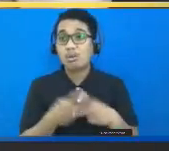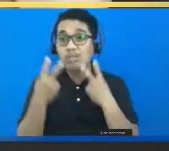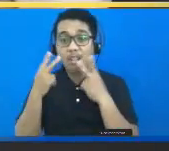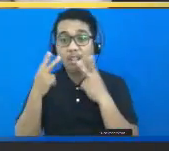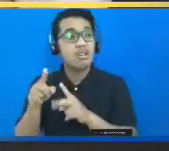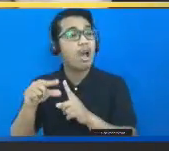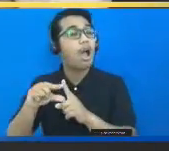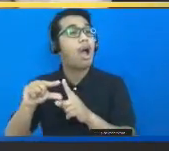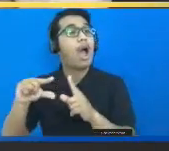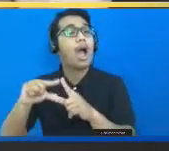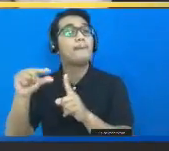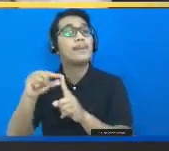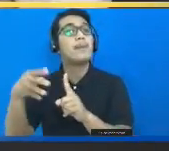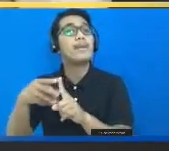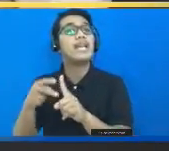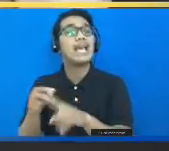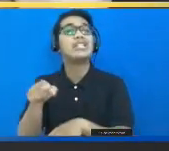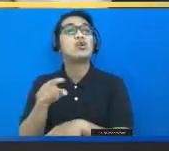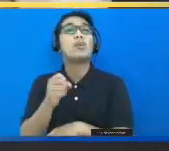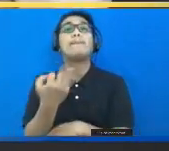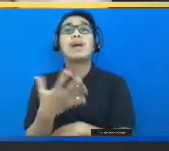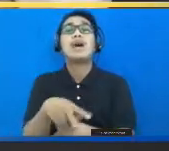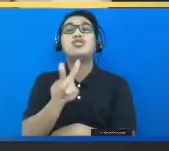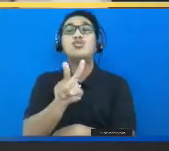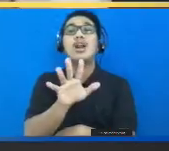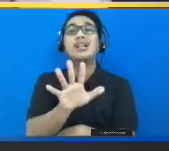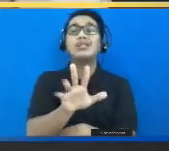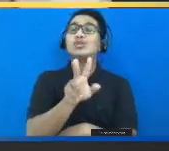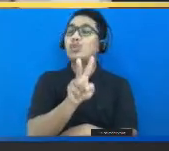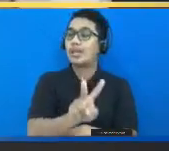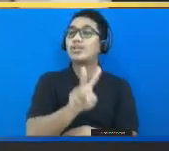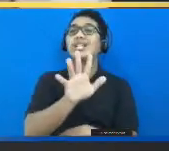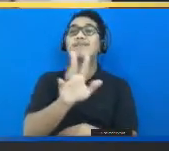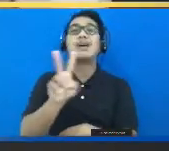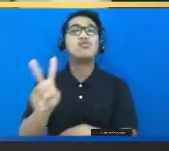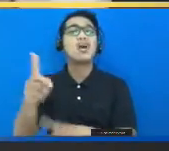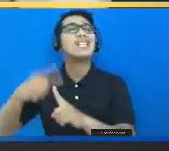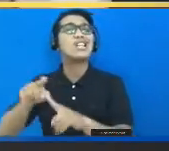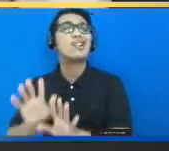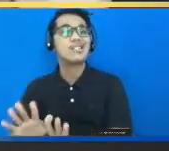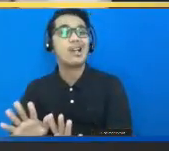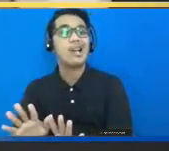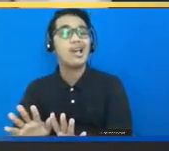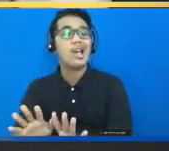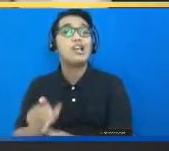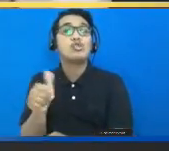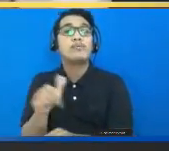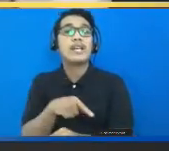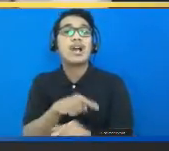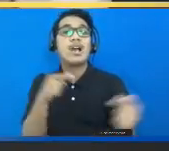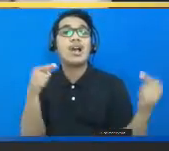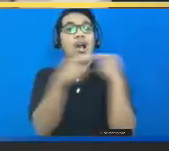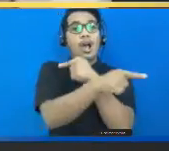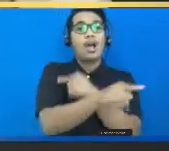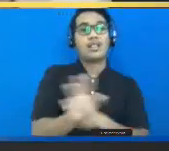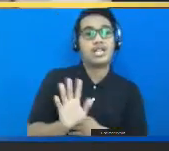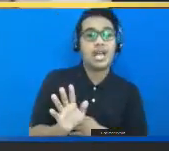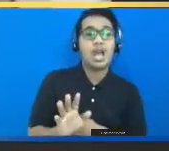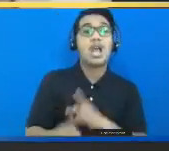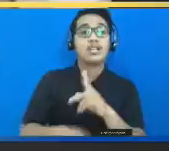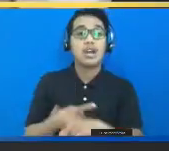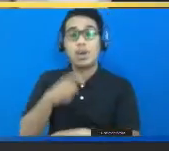di APBN cuma 252 Trio jepit kita tidak misleading saja kalau Pak febrio nya